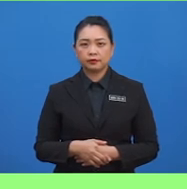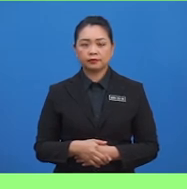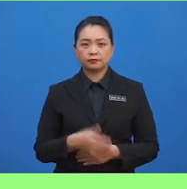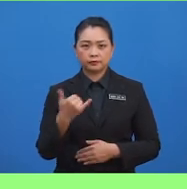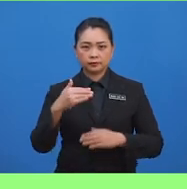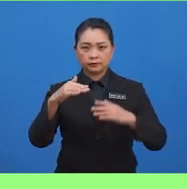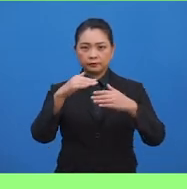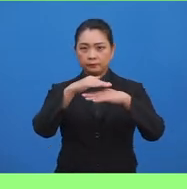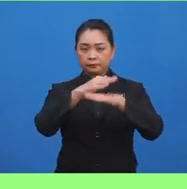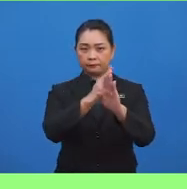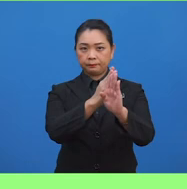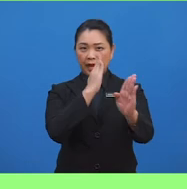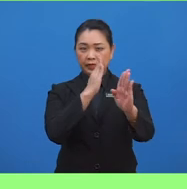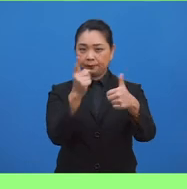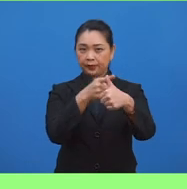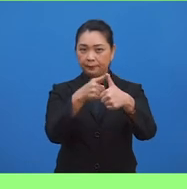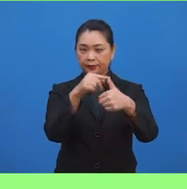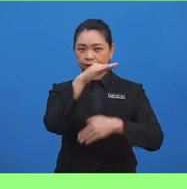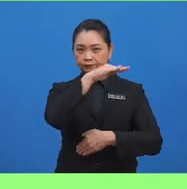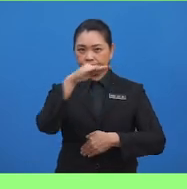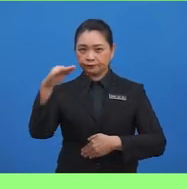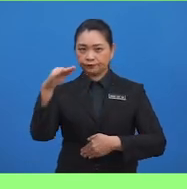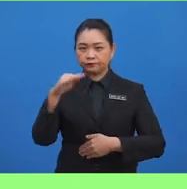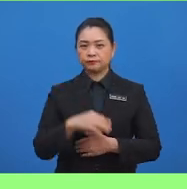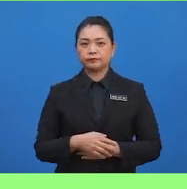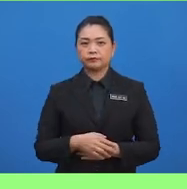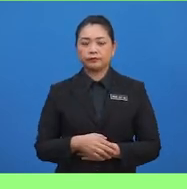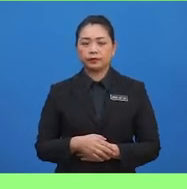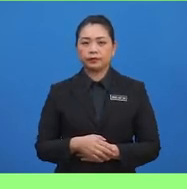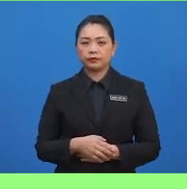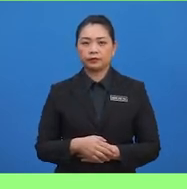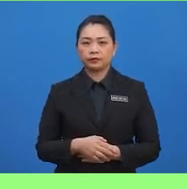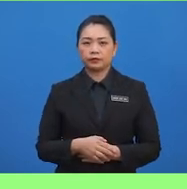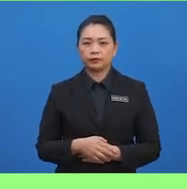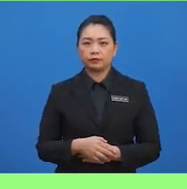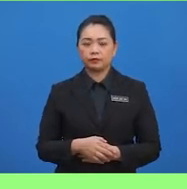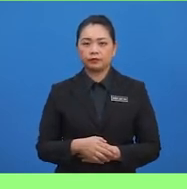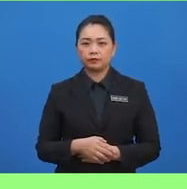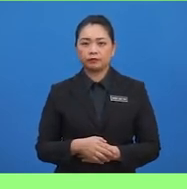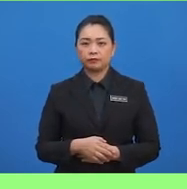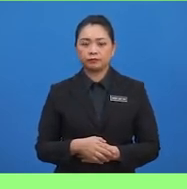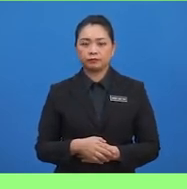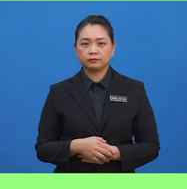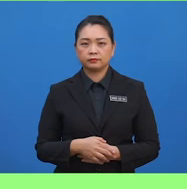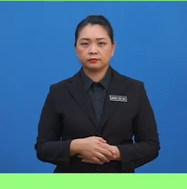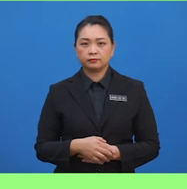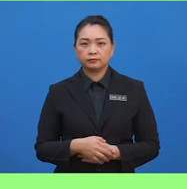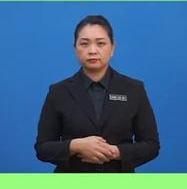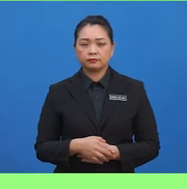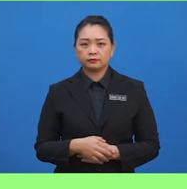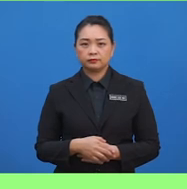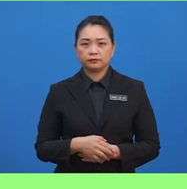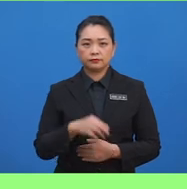pertama suku kata pertama kedua Raf ketiga